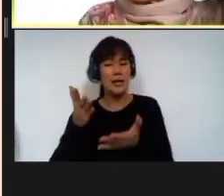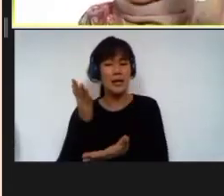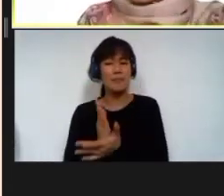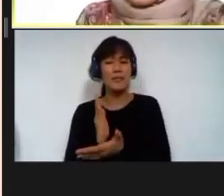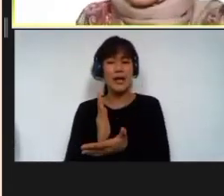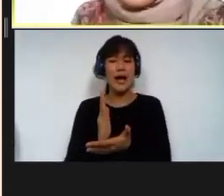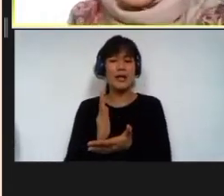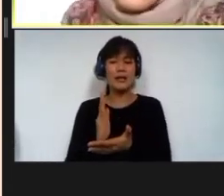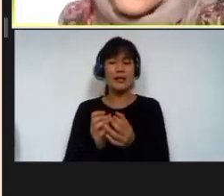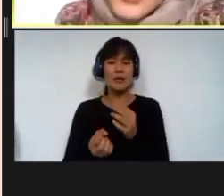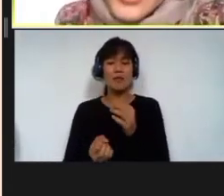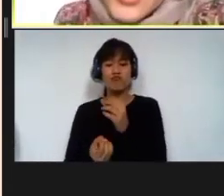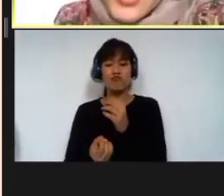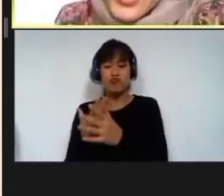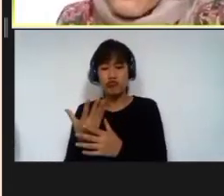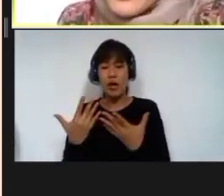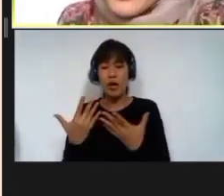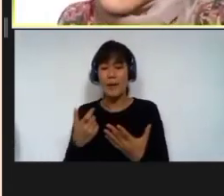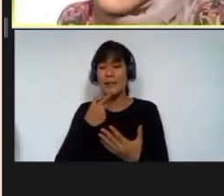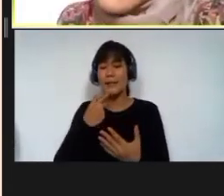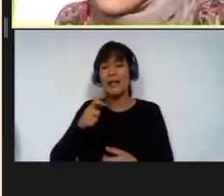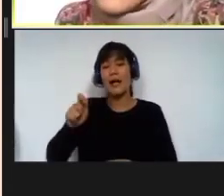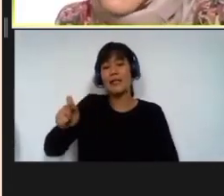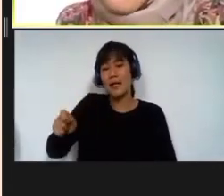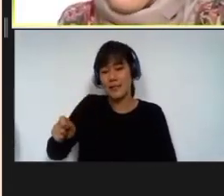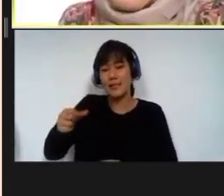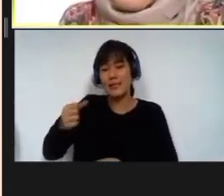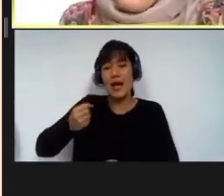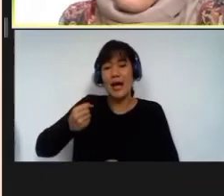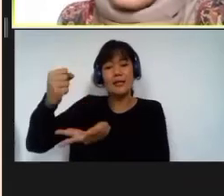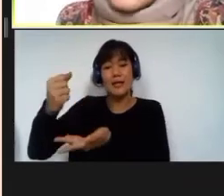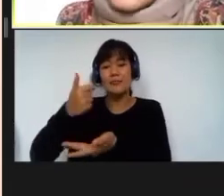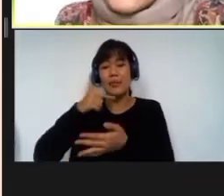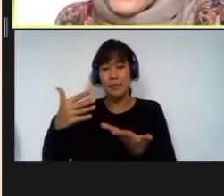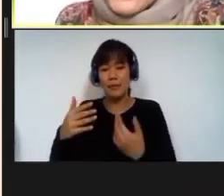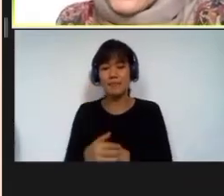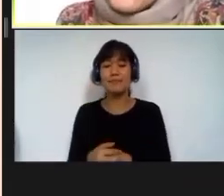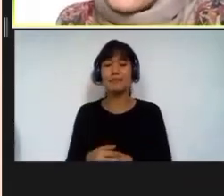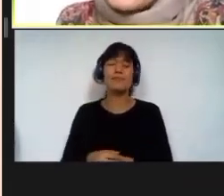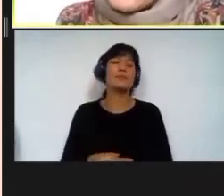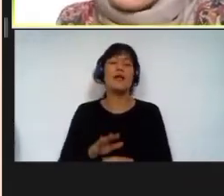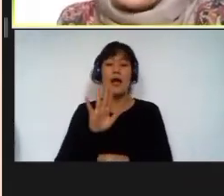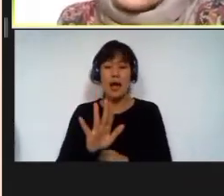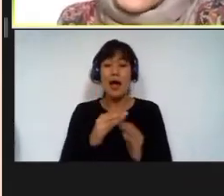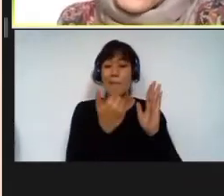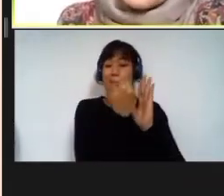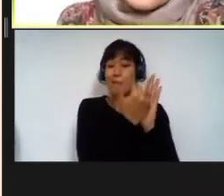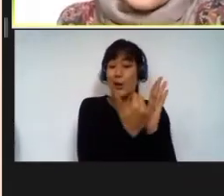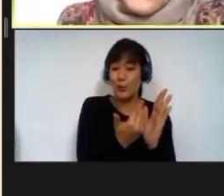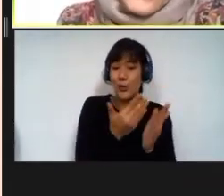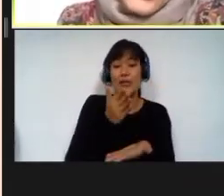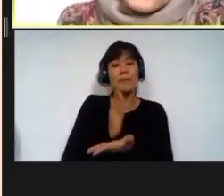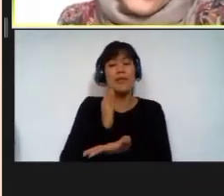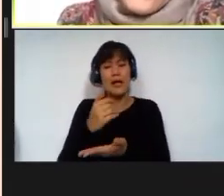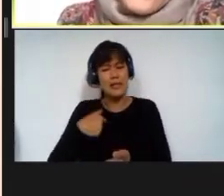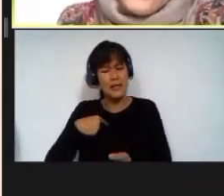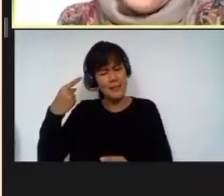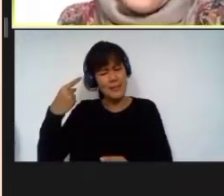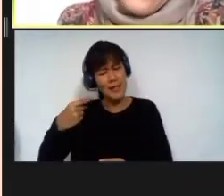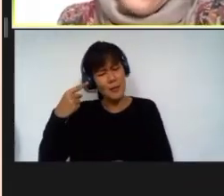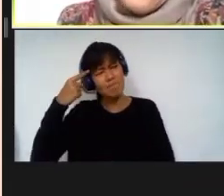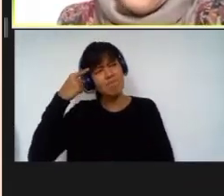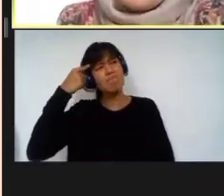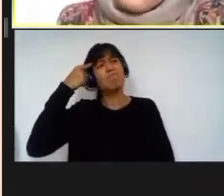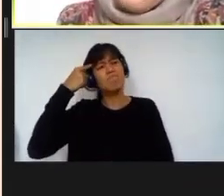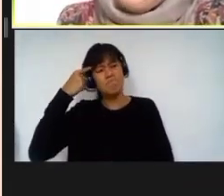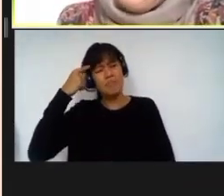mewujud pada bagaimana sanksi dan reward yang diterapkan. Bicara tentang regulasi atau kebijakan, saya selalu teringat